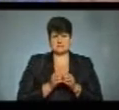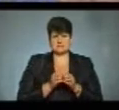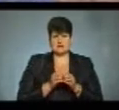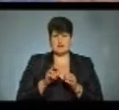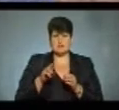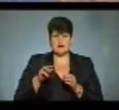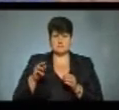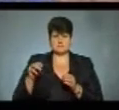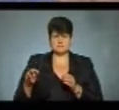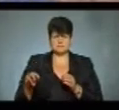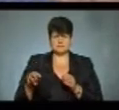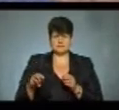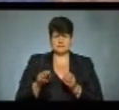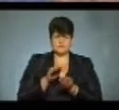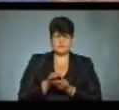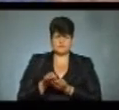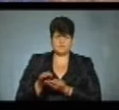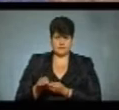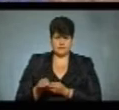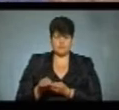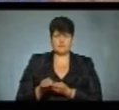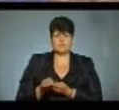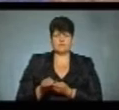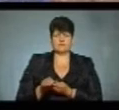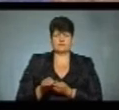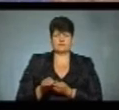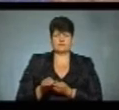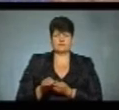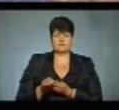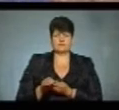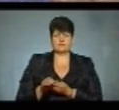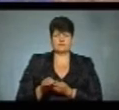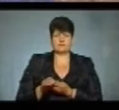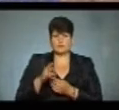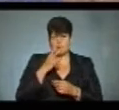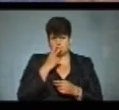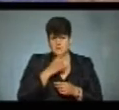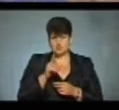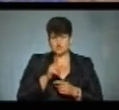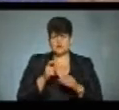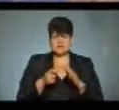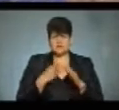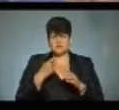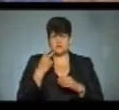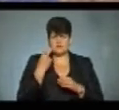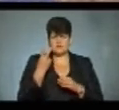ям захоронень, в яких є захоронення. Бачу, що зачіплено два